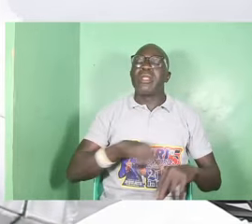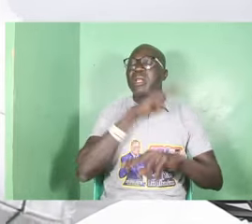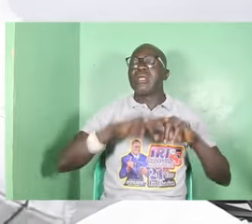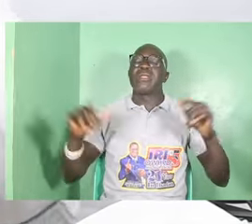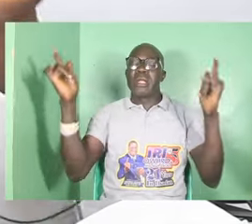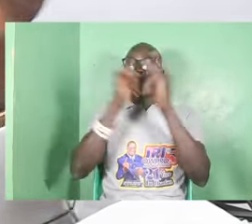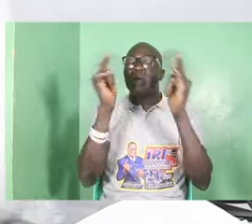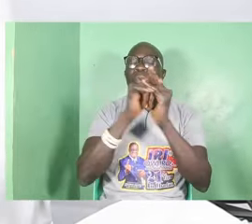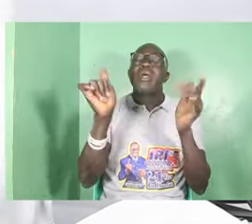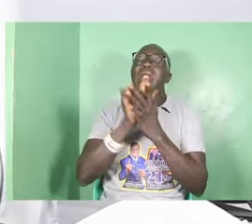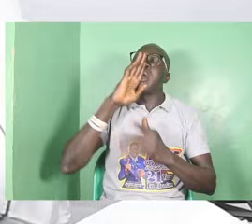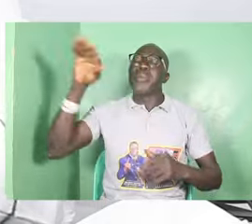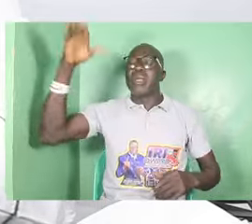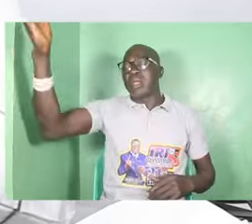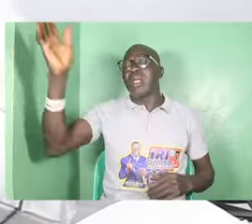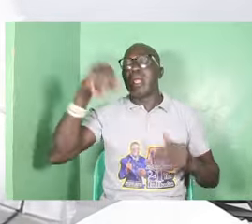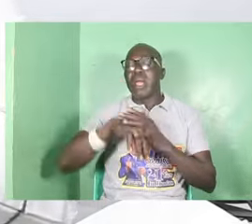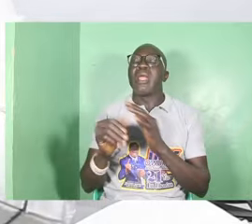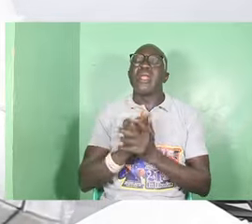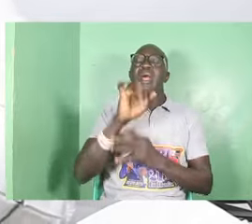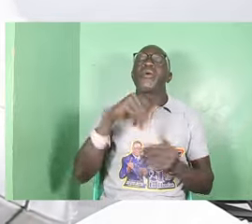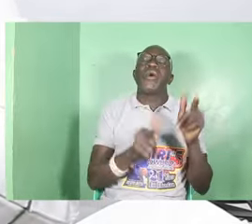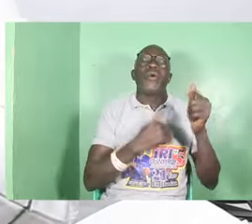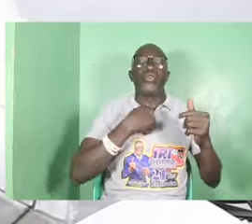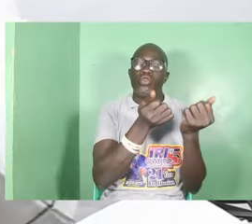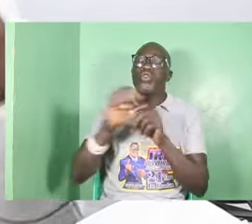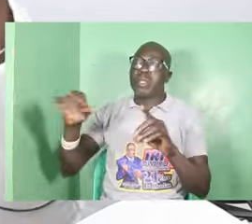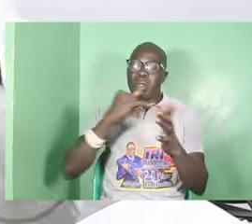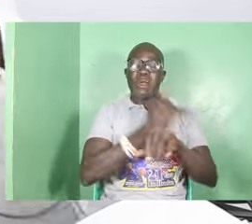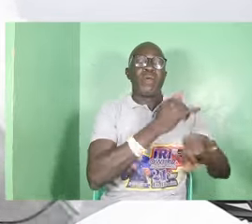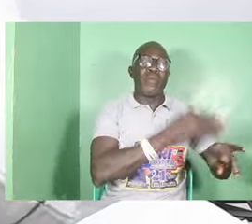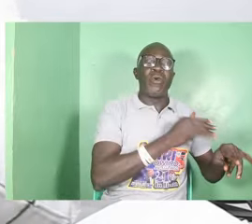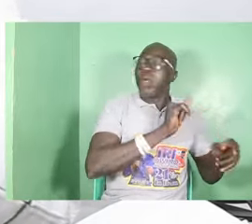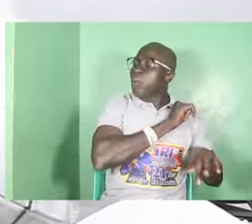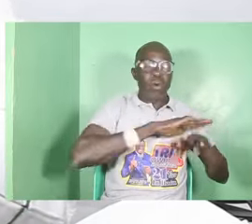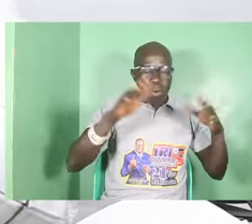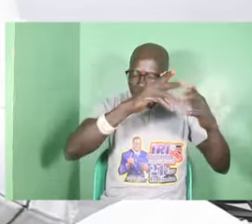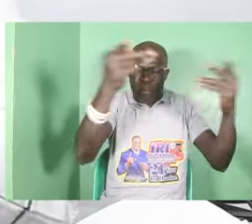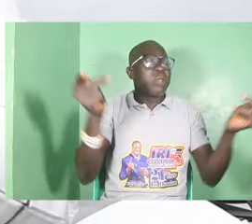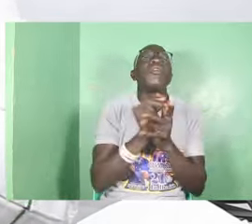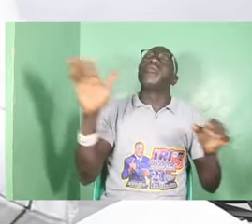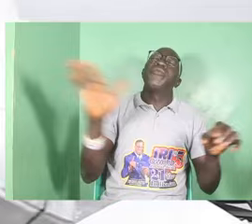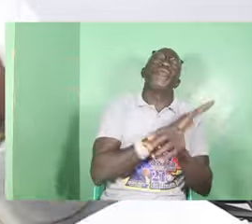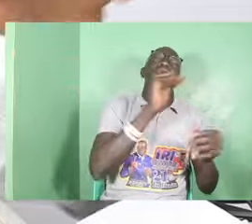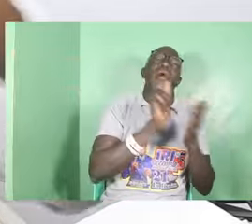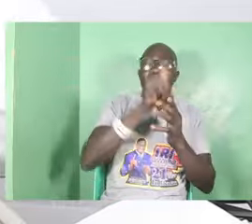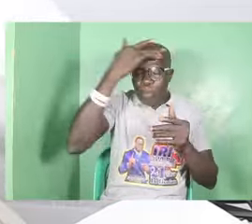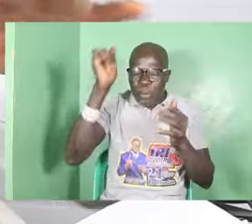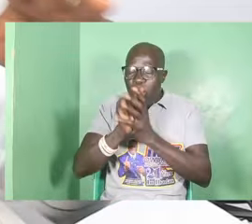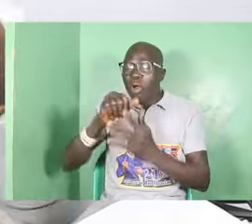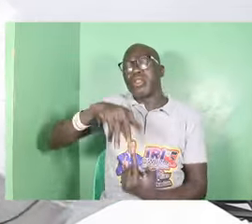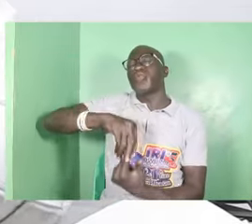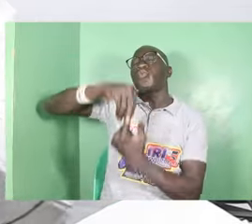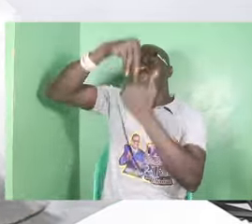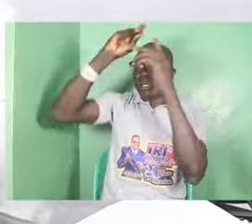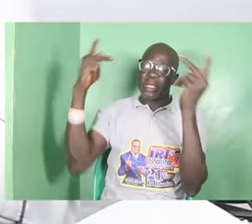apẹ. Ìbẹ̀rẹ̀ tó máa ṣe. That's how we do this. Ìbàdàn bẹ́ẹ̀ ṣe tẹ́lẹ̀. We want to hold this Ìbàdàn before. Àyùkò ní gbà wá. Bẹ́ẹ̀ni torí àyájọ́ ọjọ́